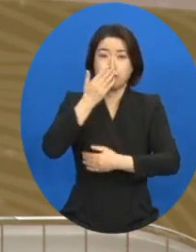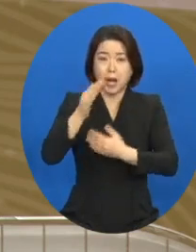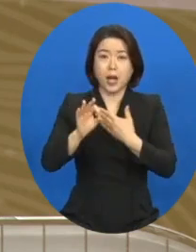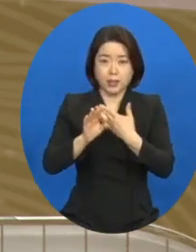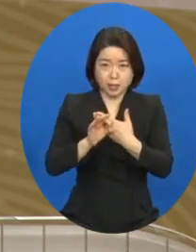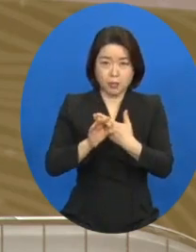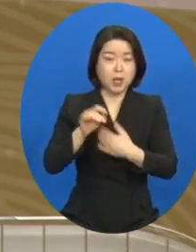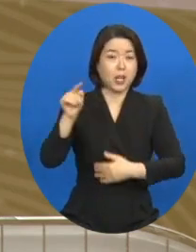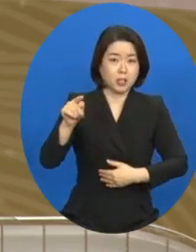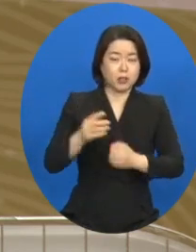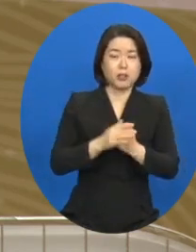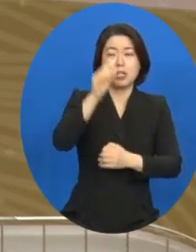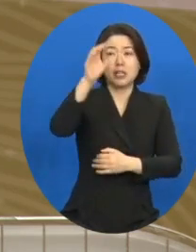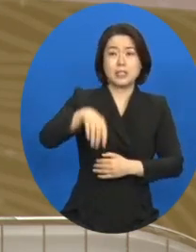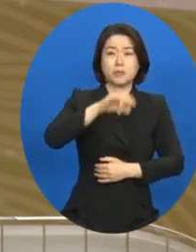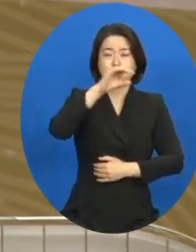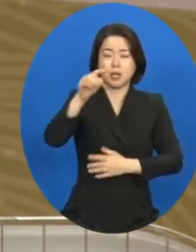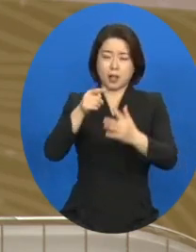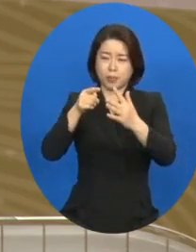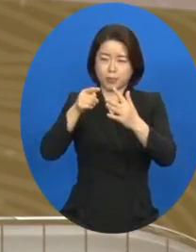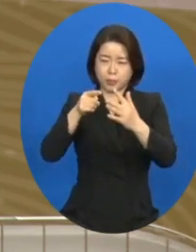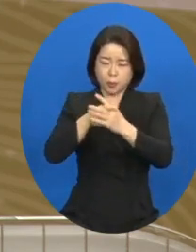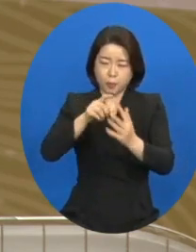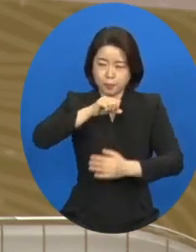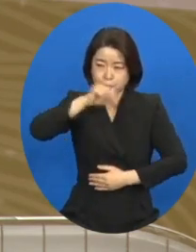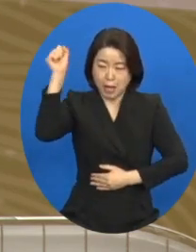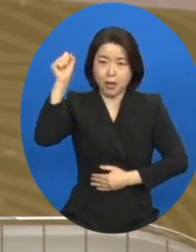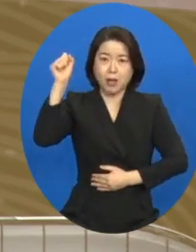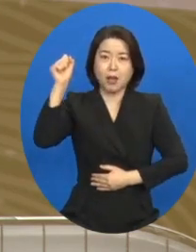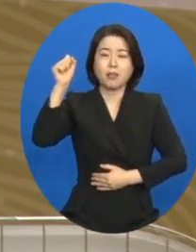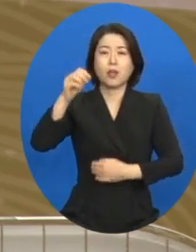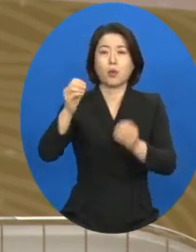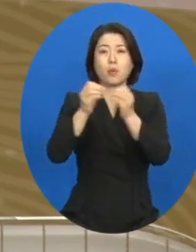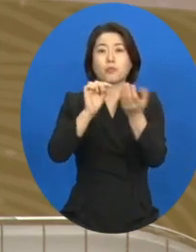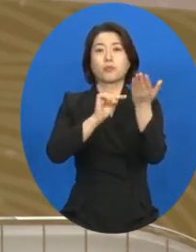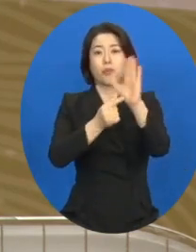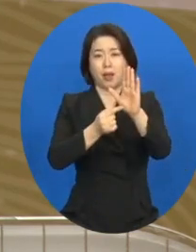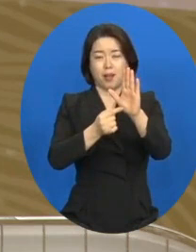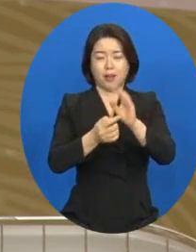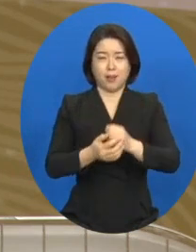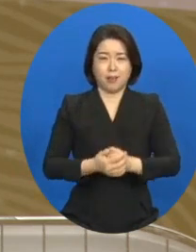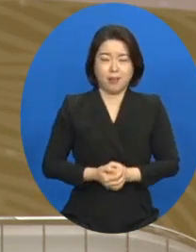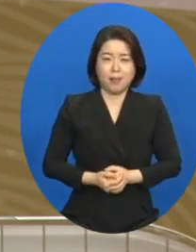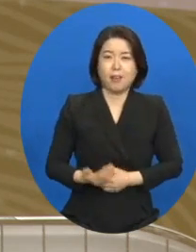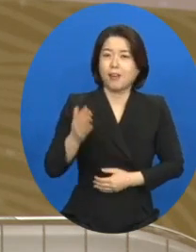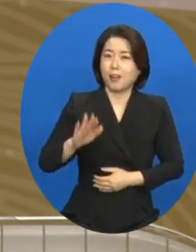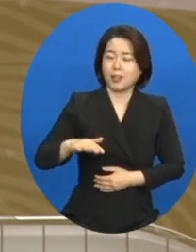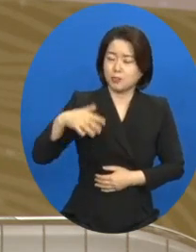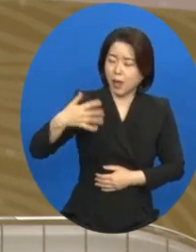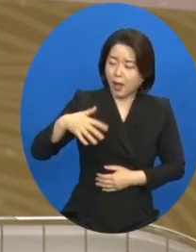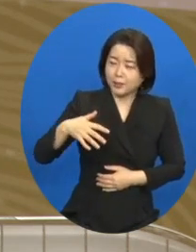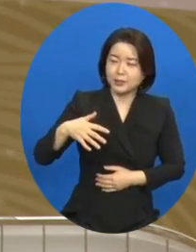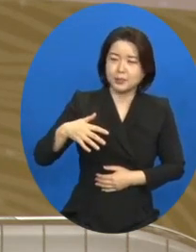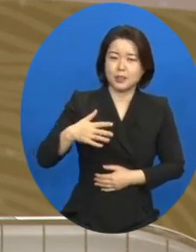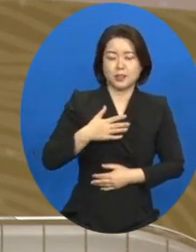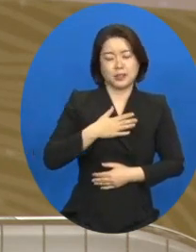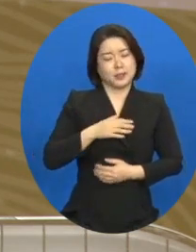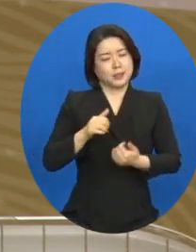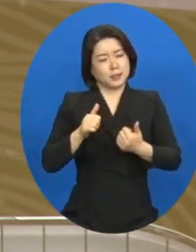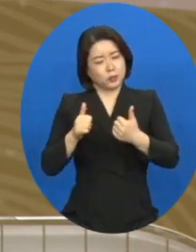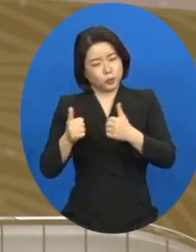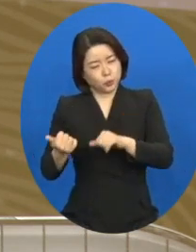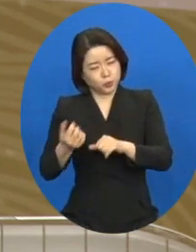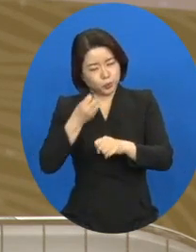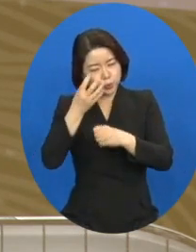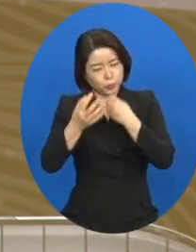경우를 십자가를 통과한 사람이라고 표현해요. 그러나 아직까지 아, 나는 죽었습니다.